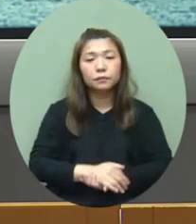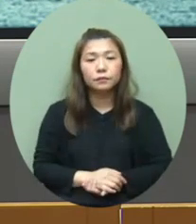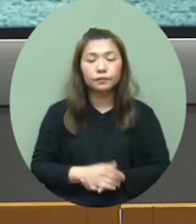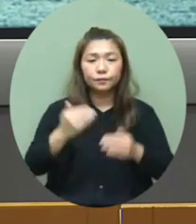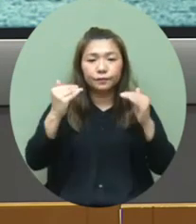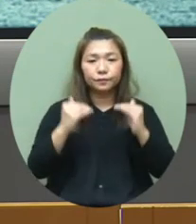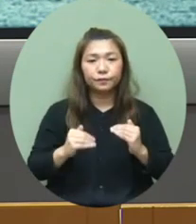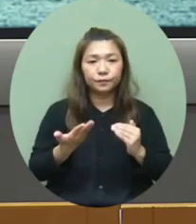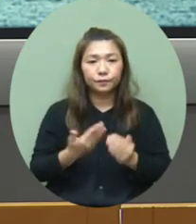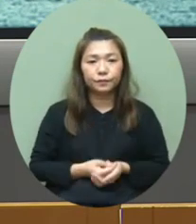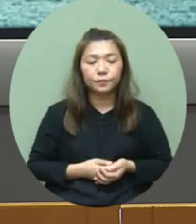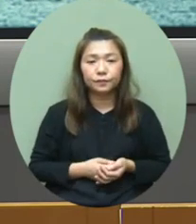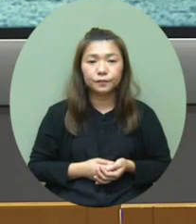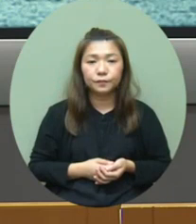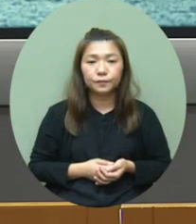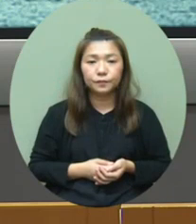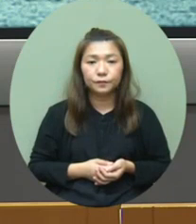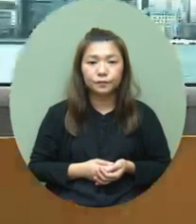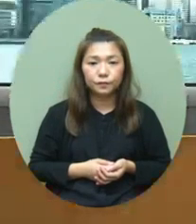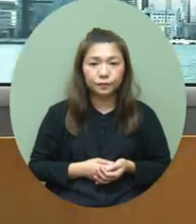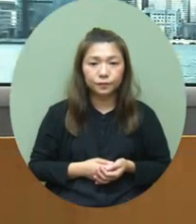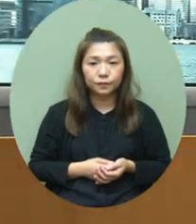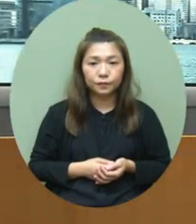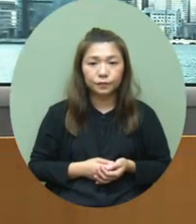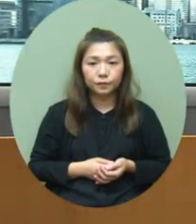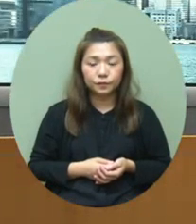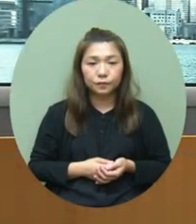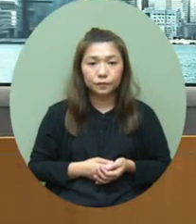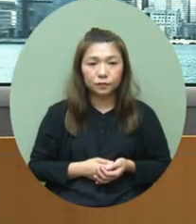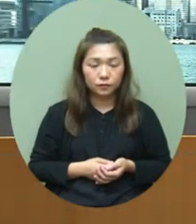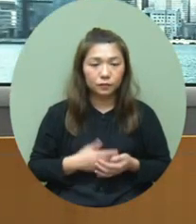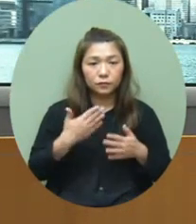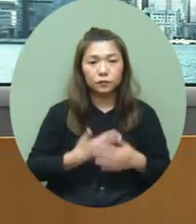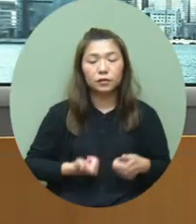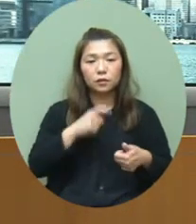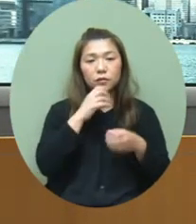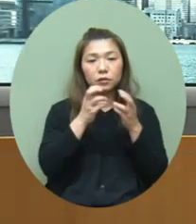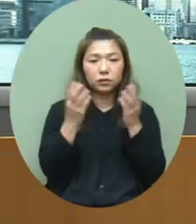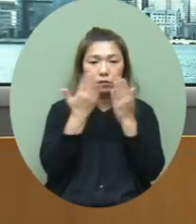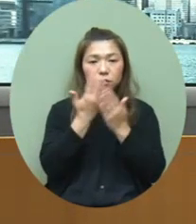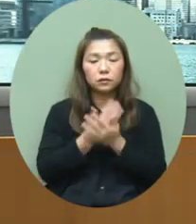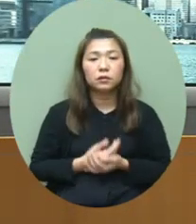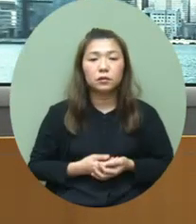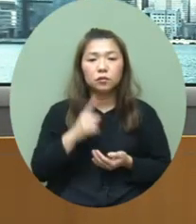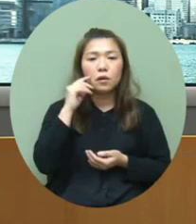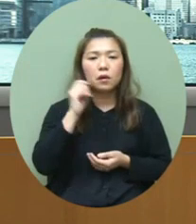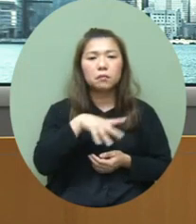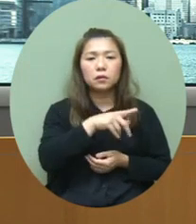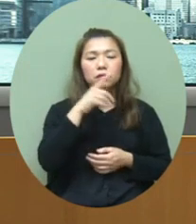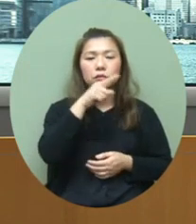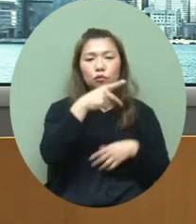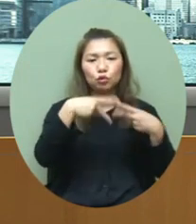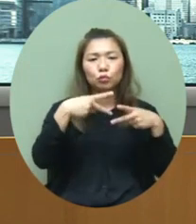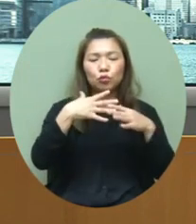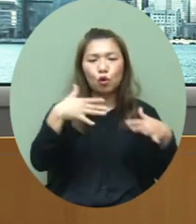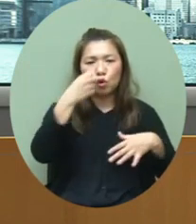下一題，後排嗰位男士。 你好啊，有線電視嘅，想問一下咧海港酒樓啊，